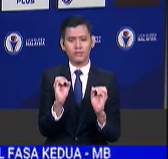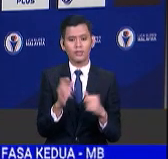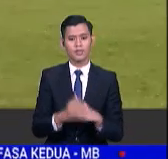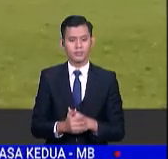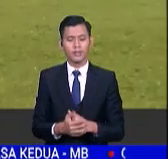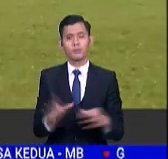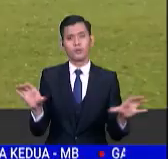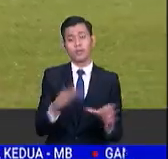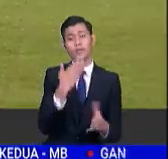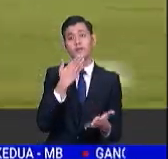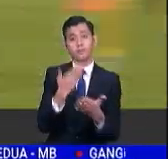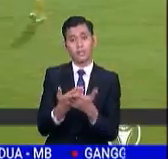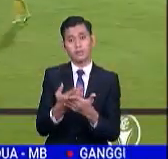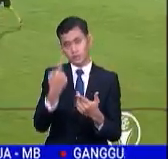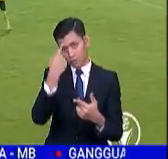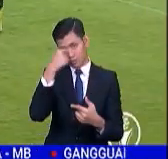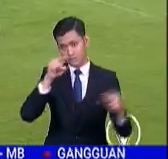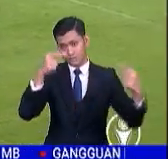performance.